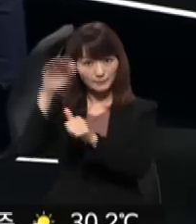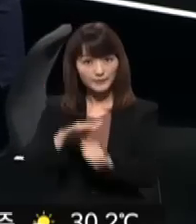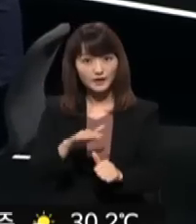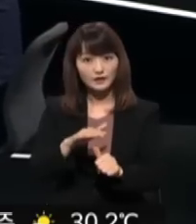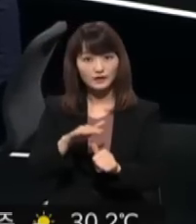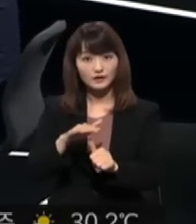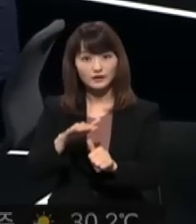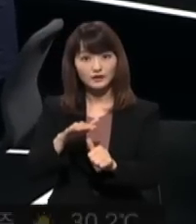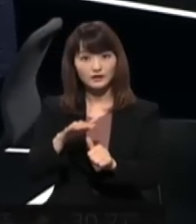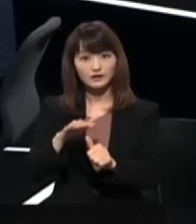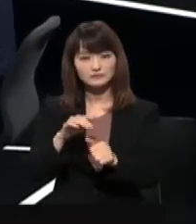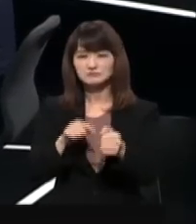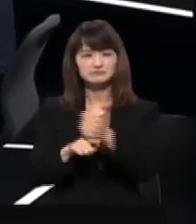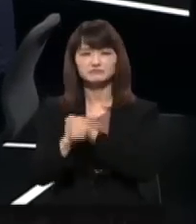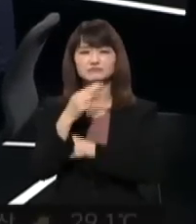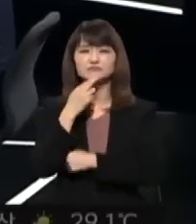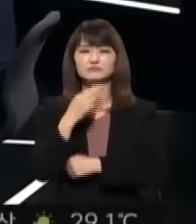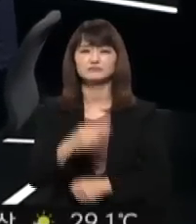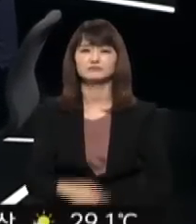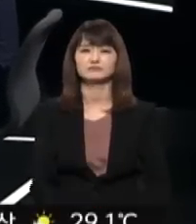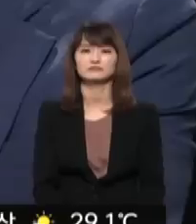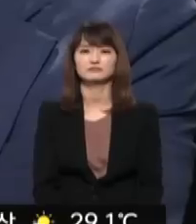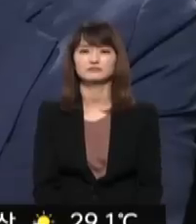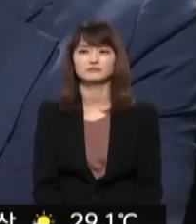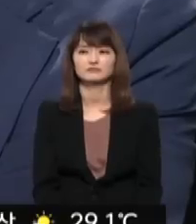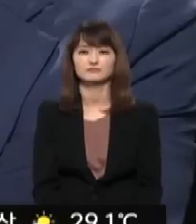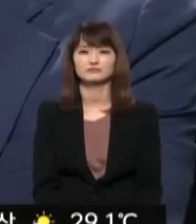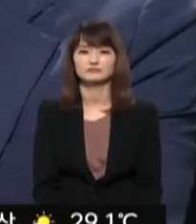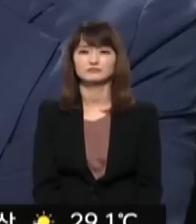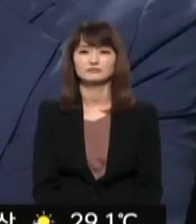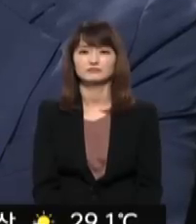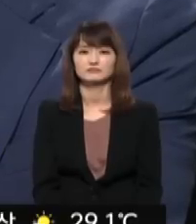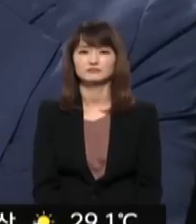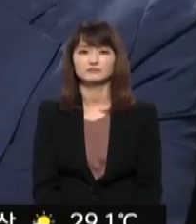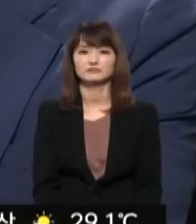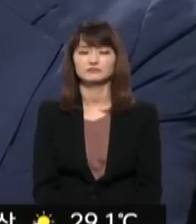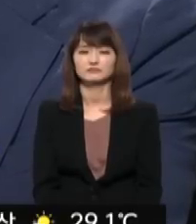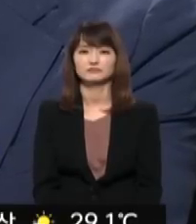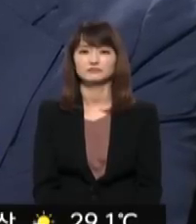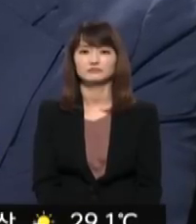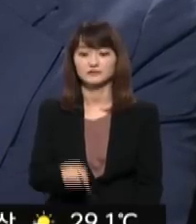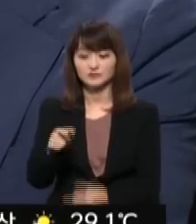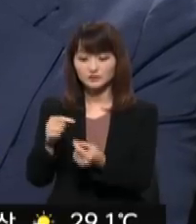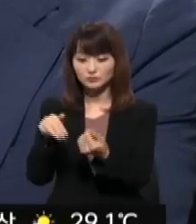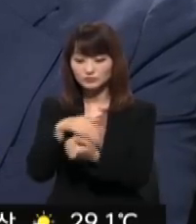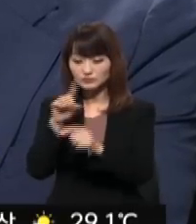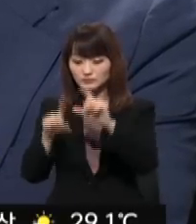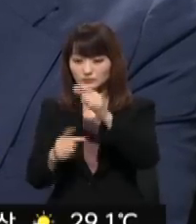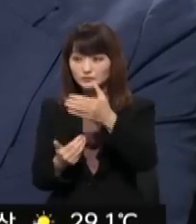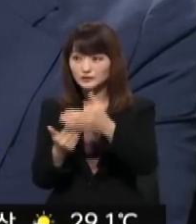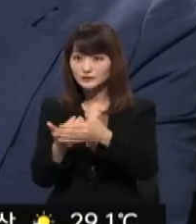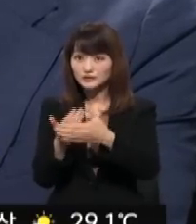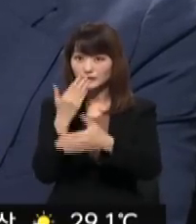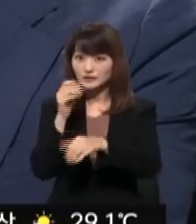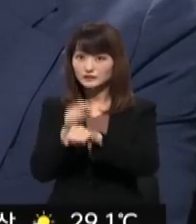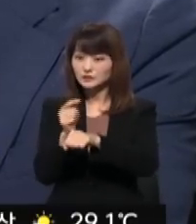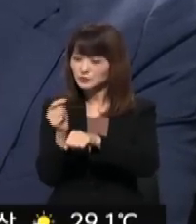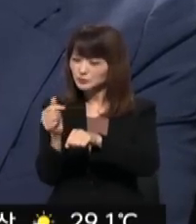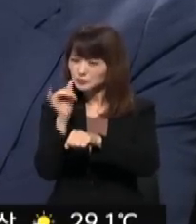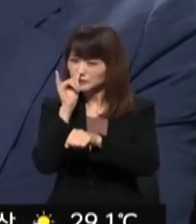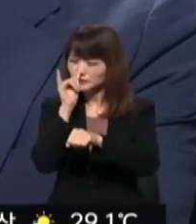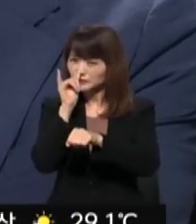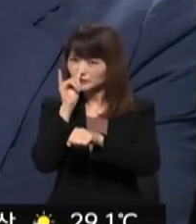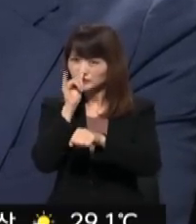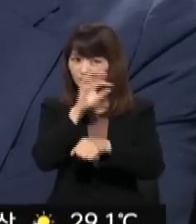이거는 별로 논의할 의미가 없는 것 같아요 뭐 그런 상황이 그런 상황이 발생 가능성이 조금이라도 있다면